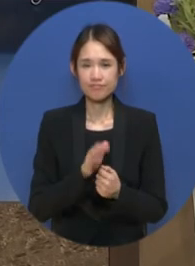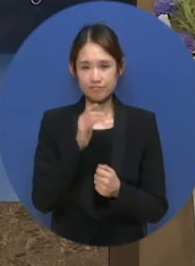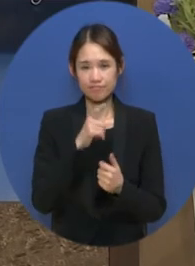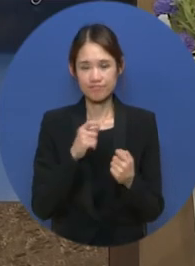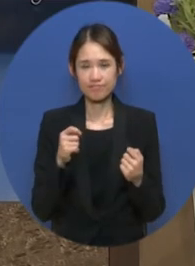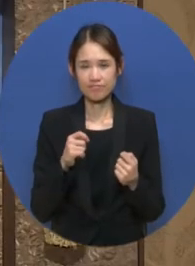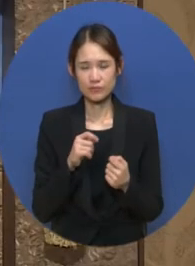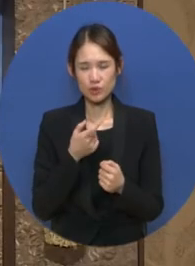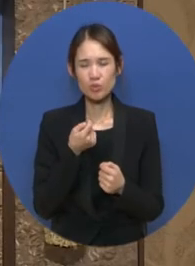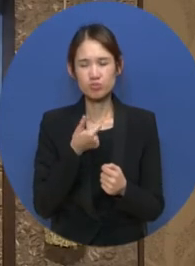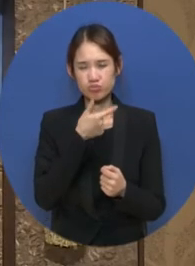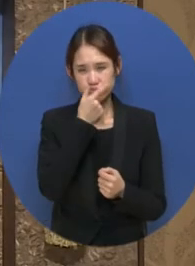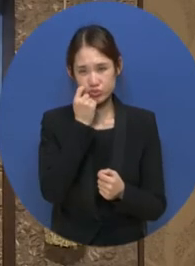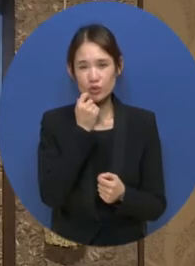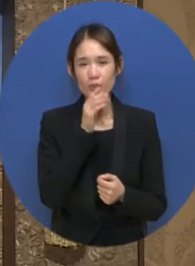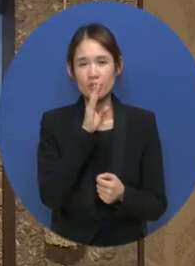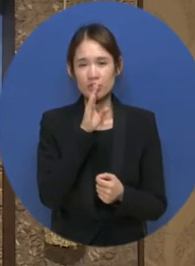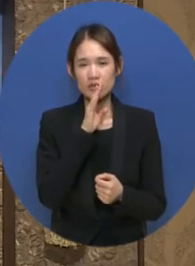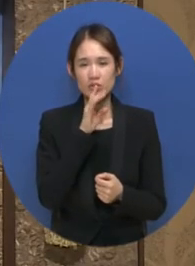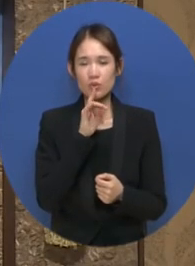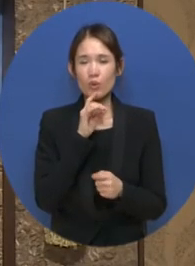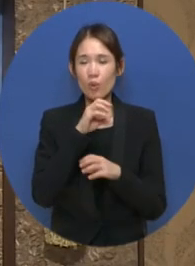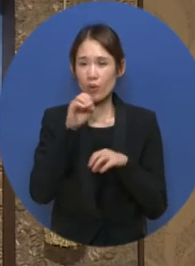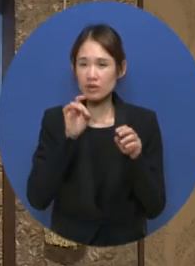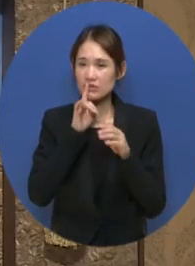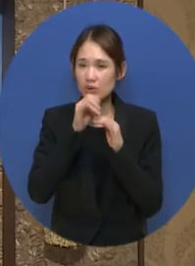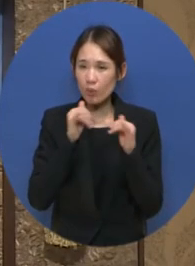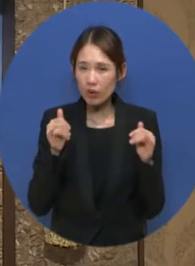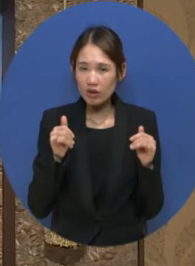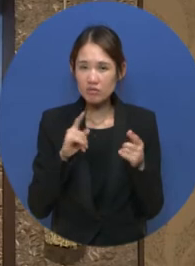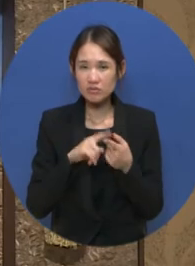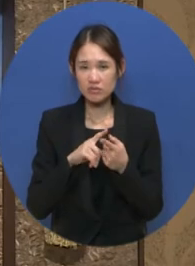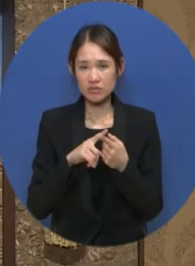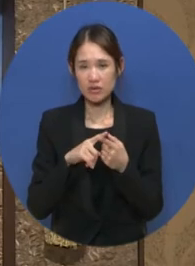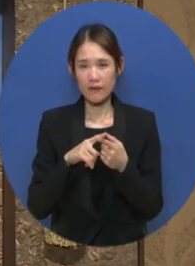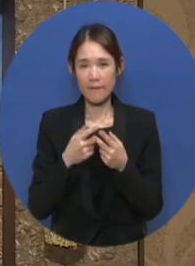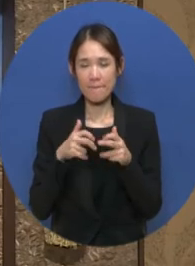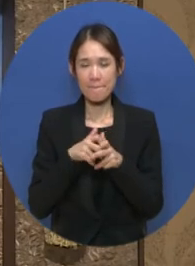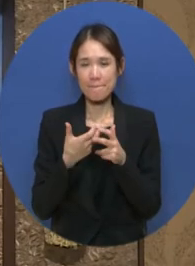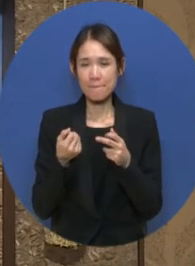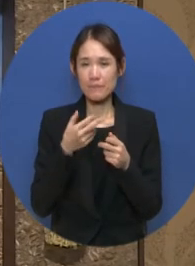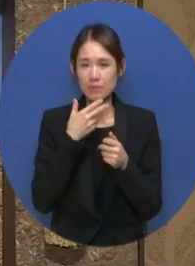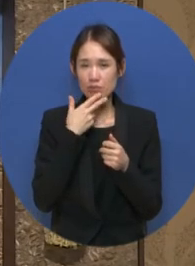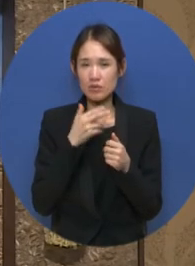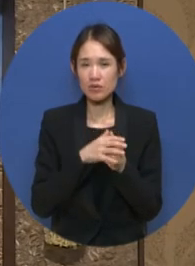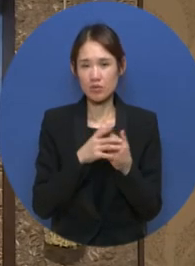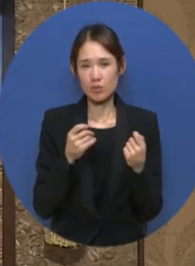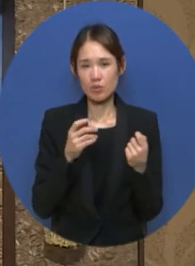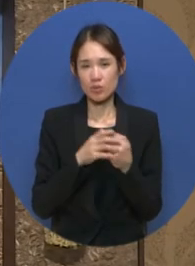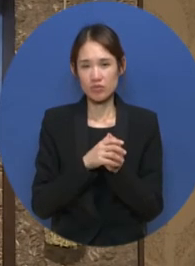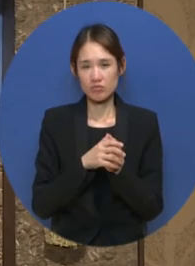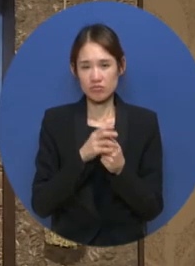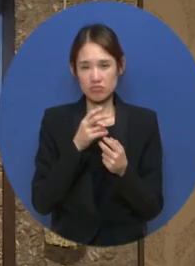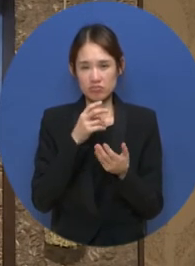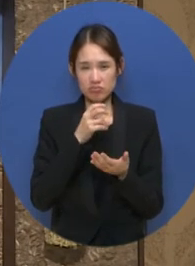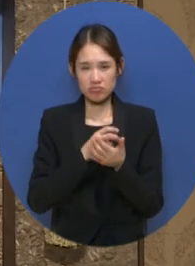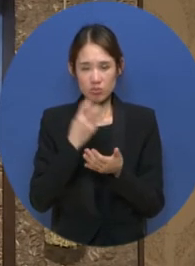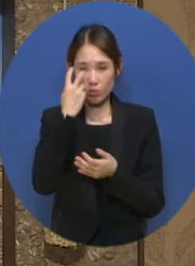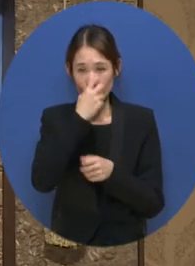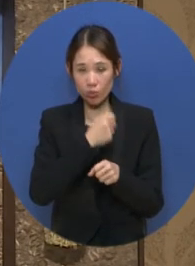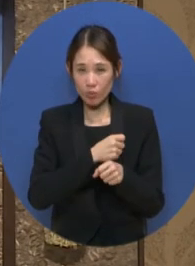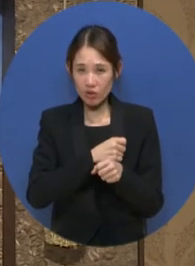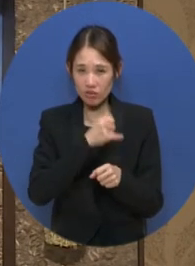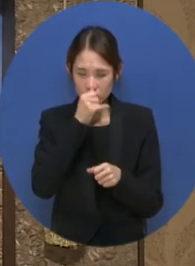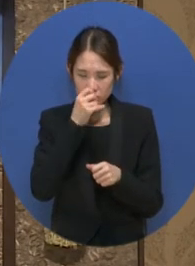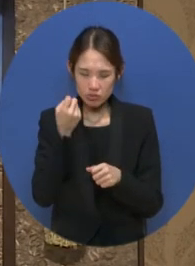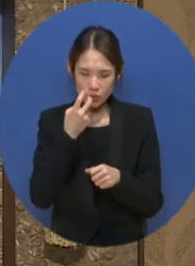이미진 하고요 오히려 이제 신고 자들에 대해서는 이제 그래서 장애인복지 법이 라든지 이런 것들이 법적 근거에 의해서 이제